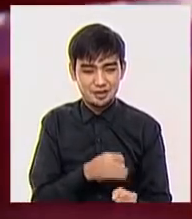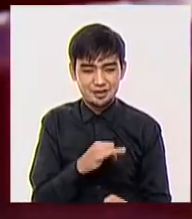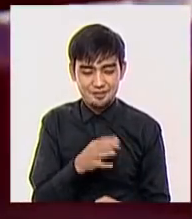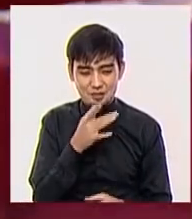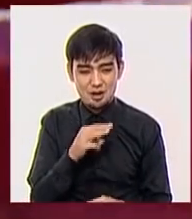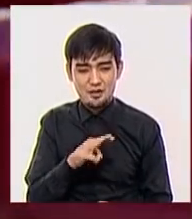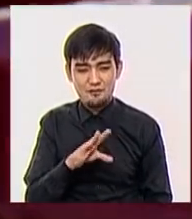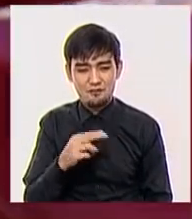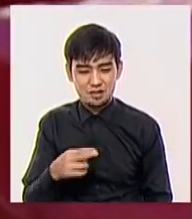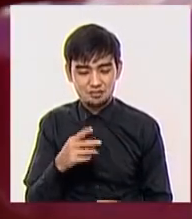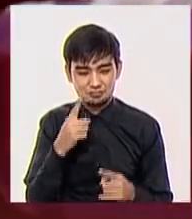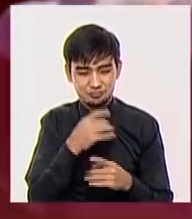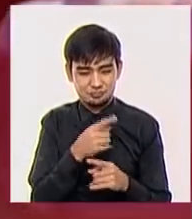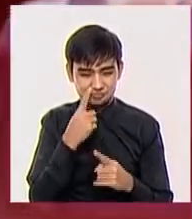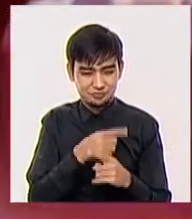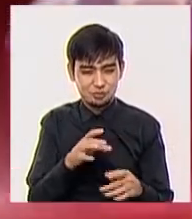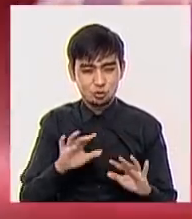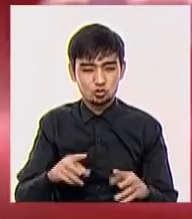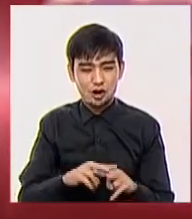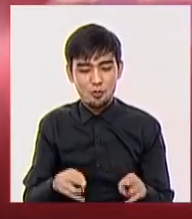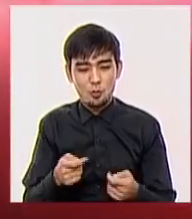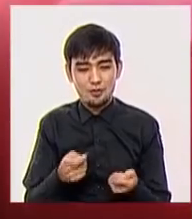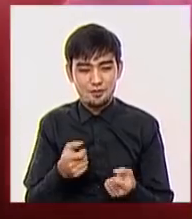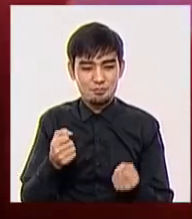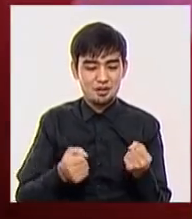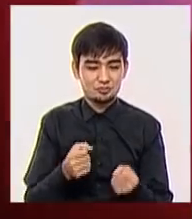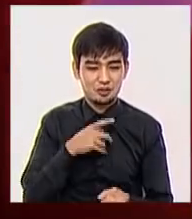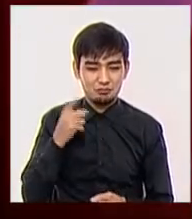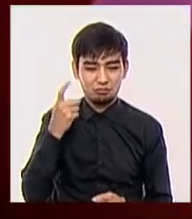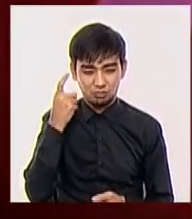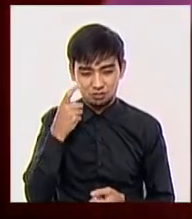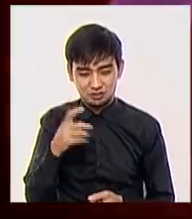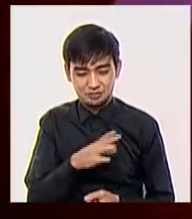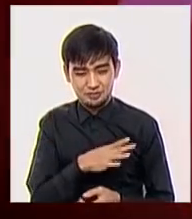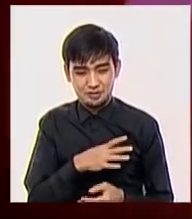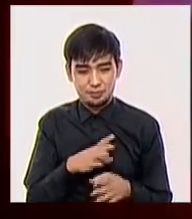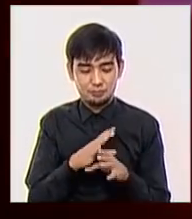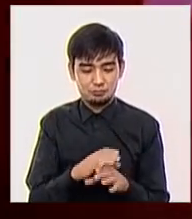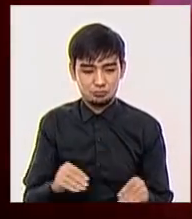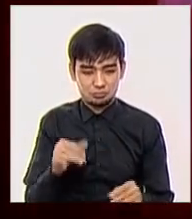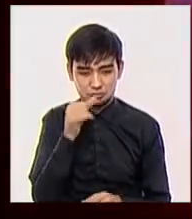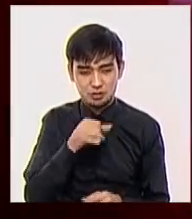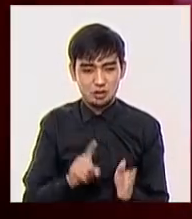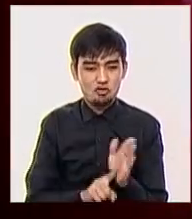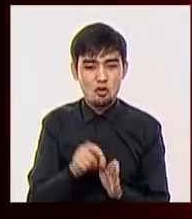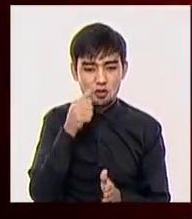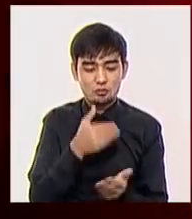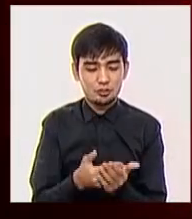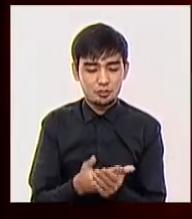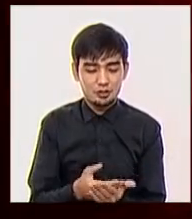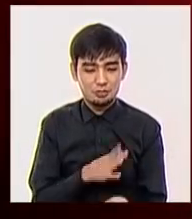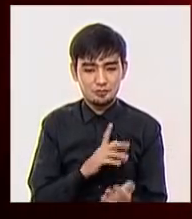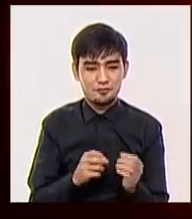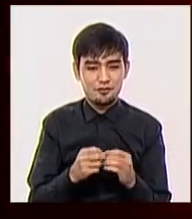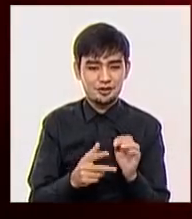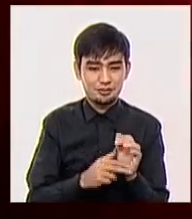тем в мвд заявляет что количество случаев управления машиной в состоянии опьянения не уменьшается с начала года пресечено почти в